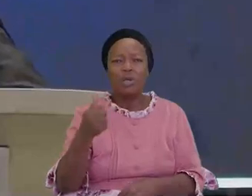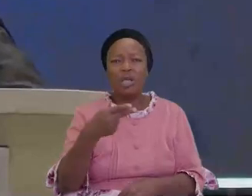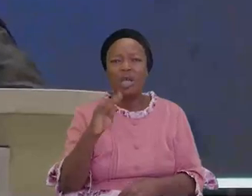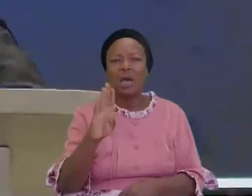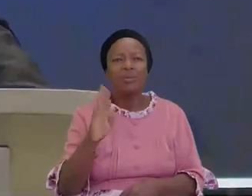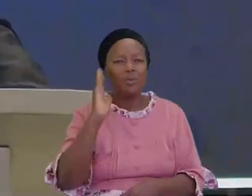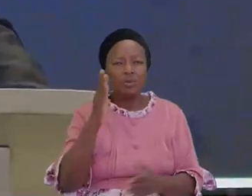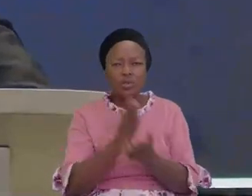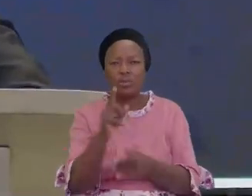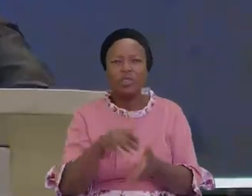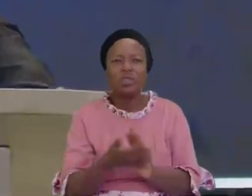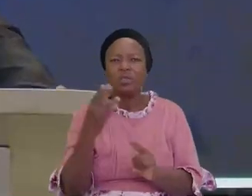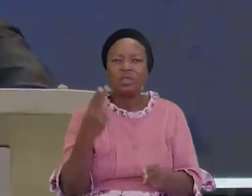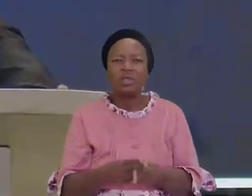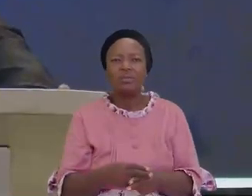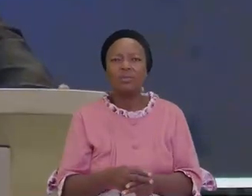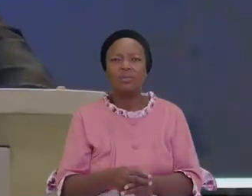Aucun Acham ne pourra t'arrêter.